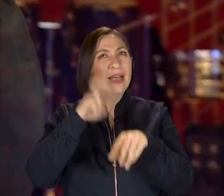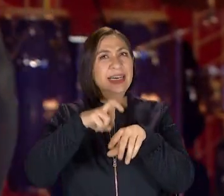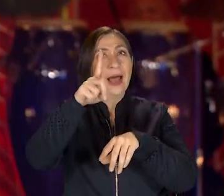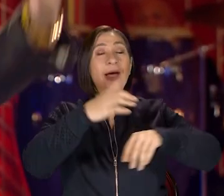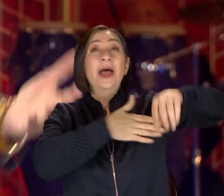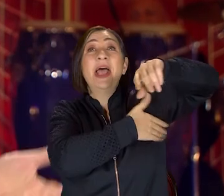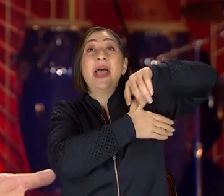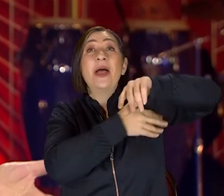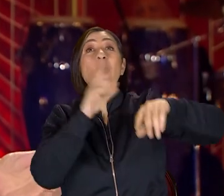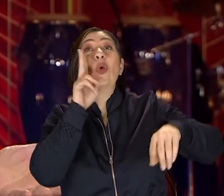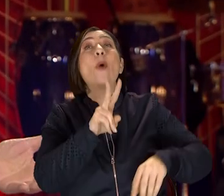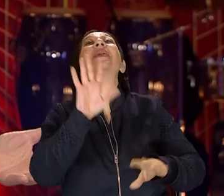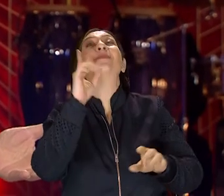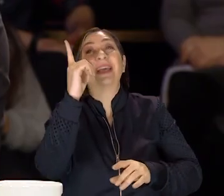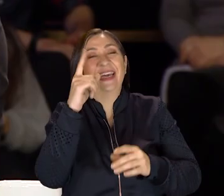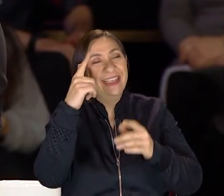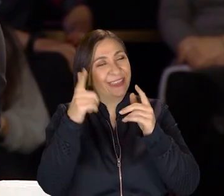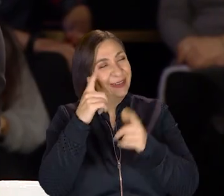koltuk altını görmediğimiz bir klibi yok.